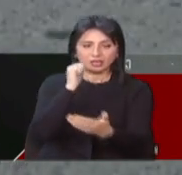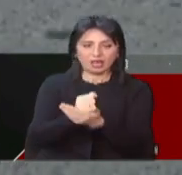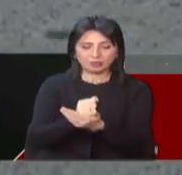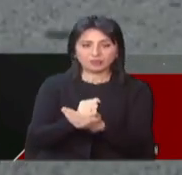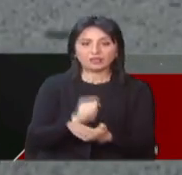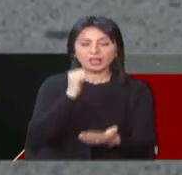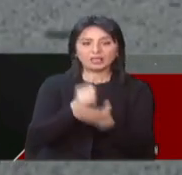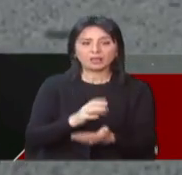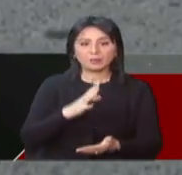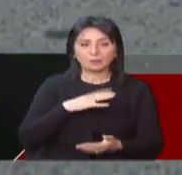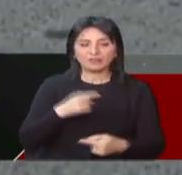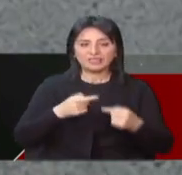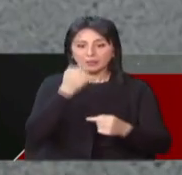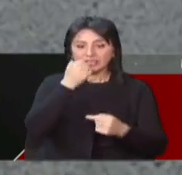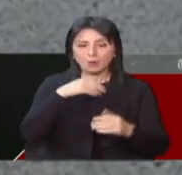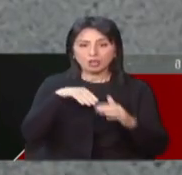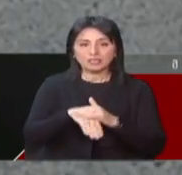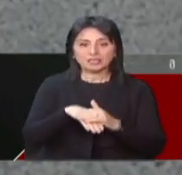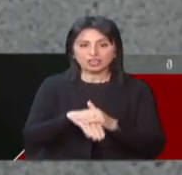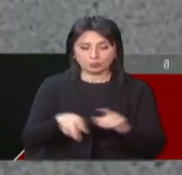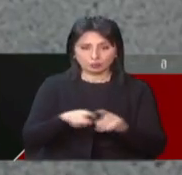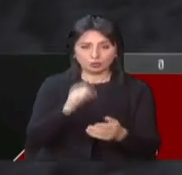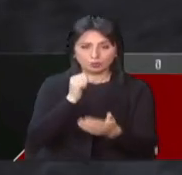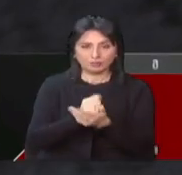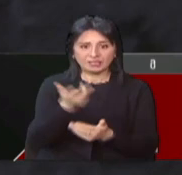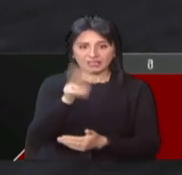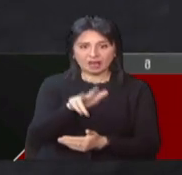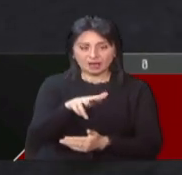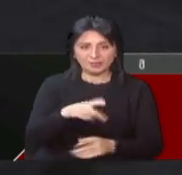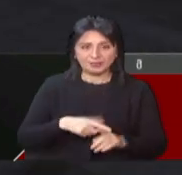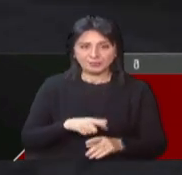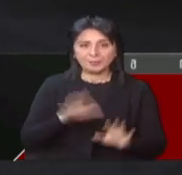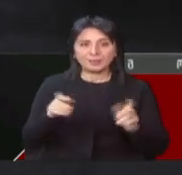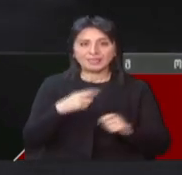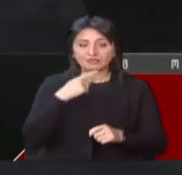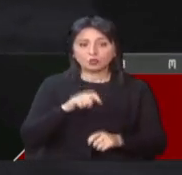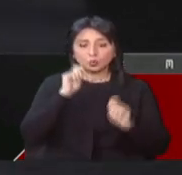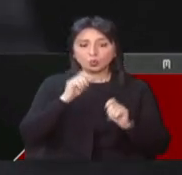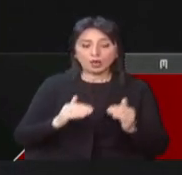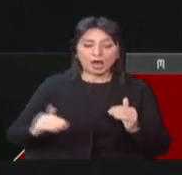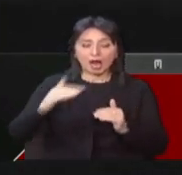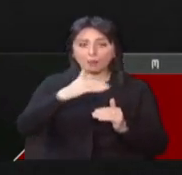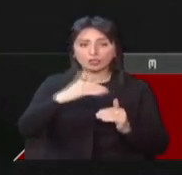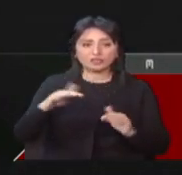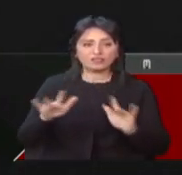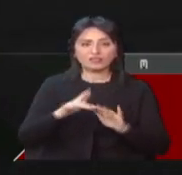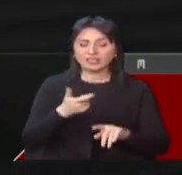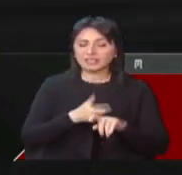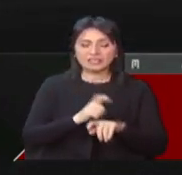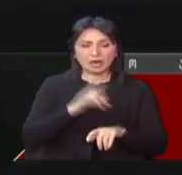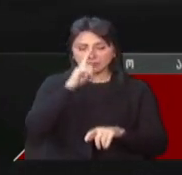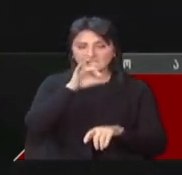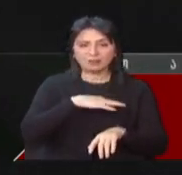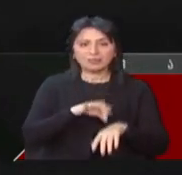ასევე იერიში მიიტანეს საბრძოლო მასალების სამ საწყობზე. პრეზიდენტი ამბობს, რომ Ukrainis აღმოსავლეთ ნაწილში ვითარება ძალიან მწვავე